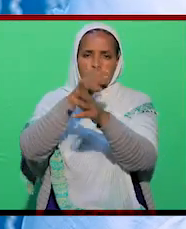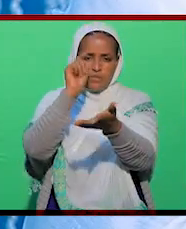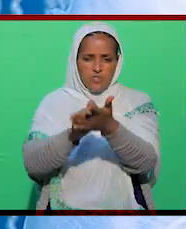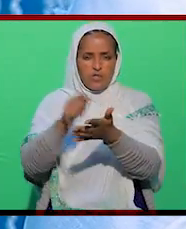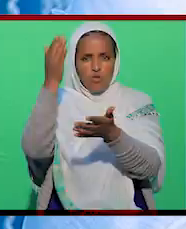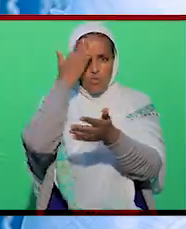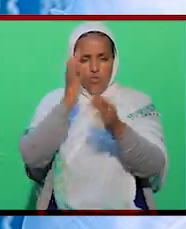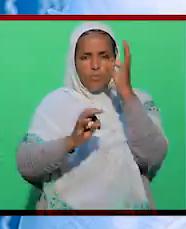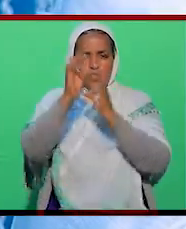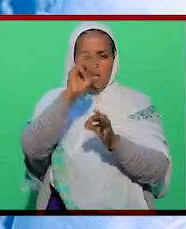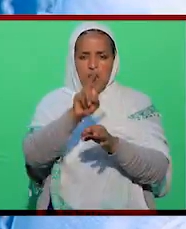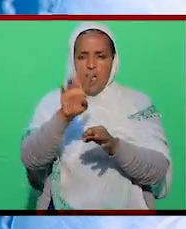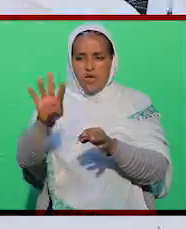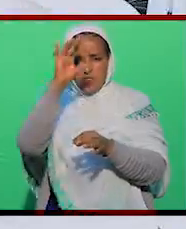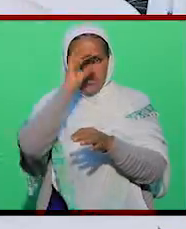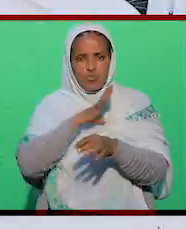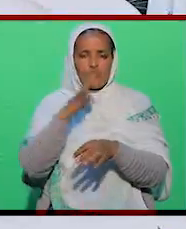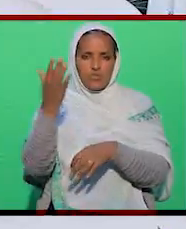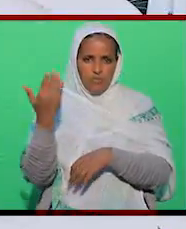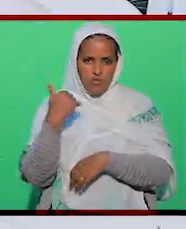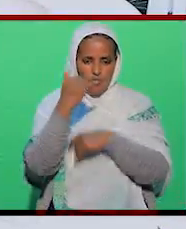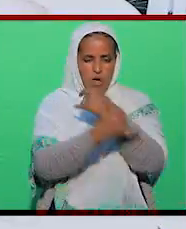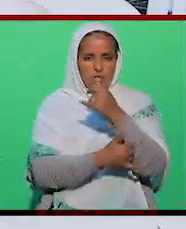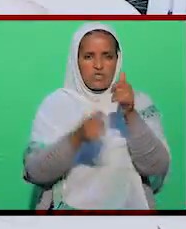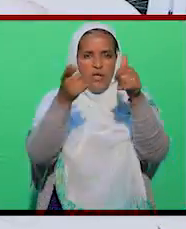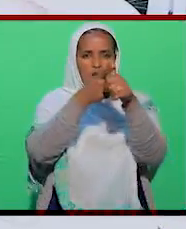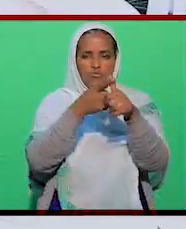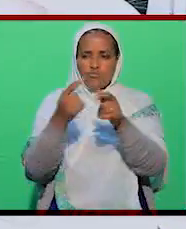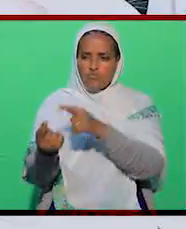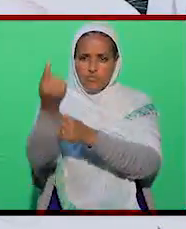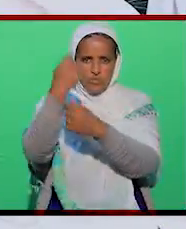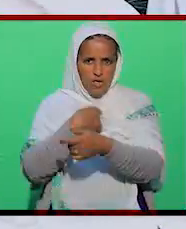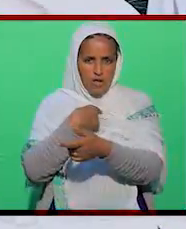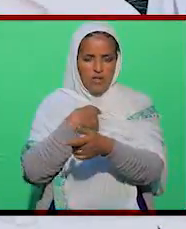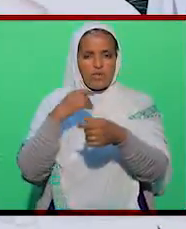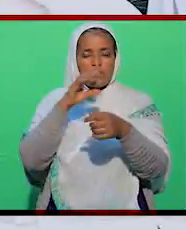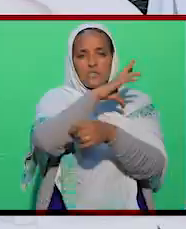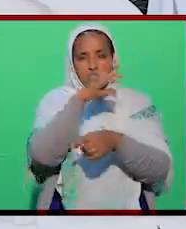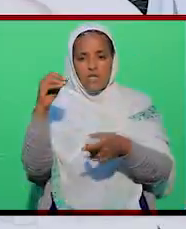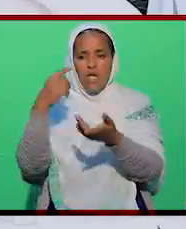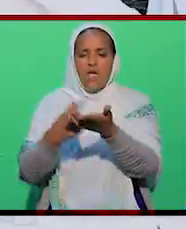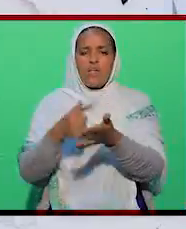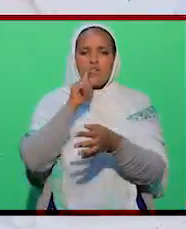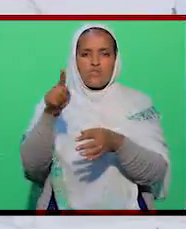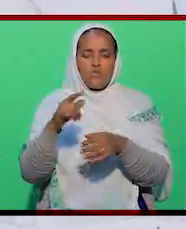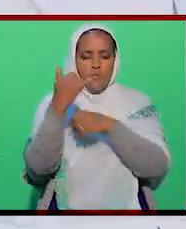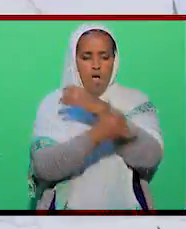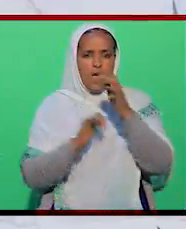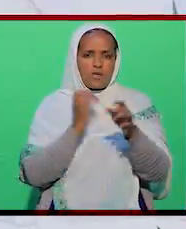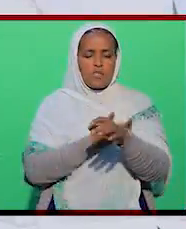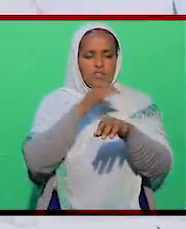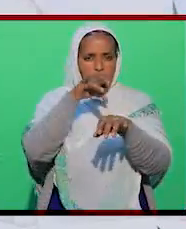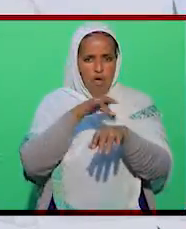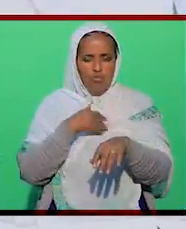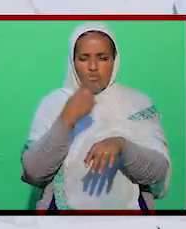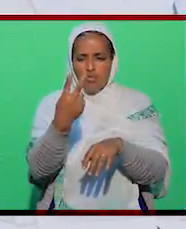ብለው በዓለም የተመዘገበው የታወቁ በታሪክ 24 ሰዎች ነበሩ። በሀገራችንም አንዱ ተነስቷል እና ይሄ ነው